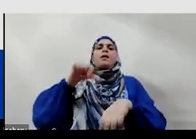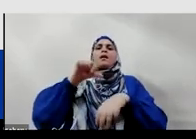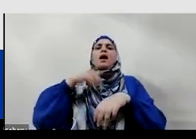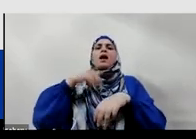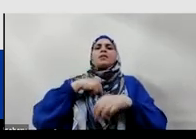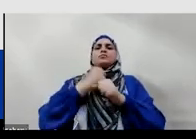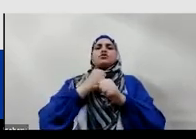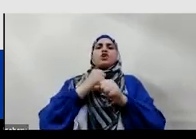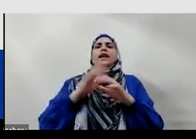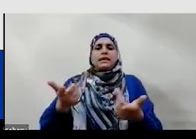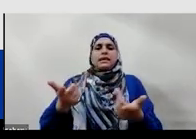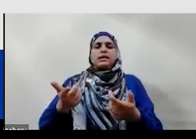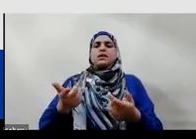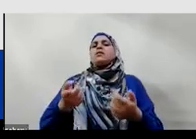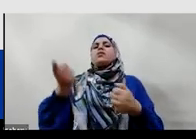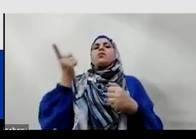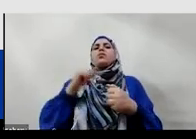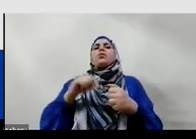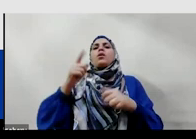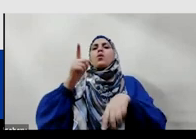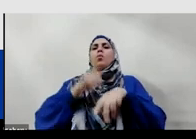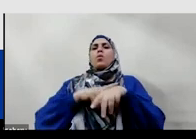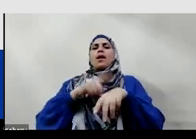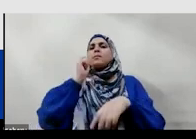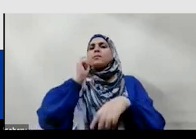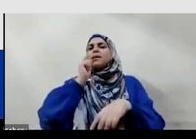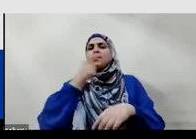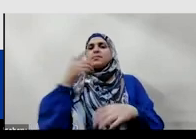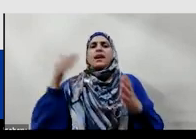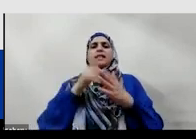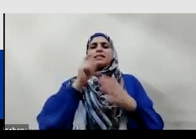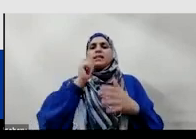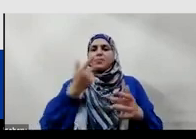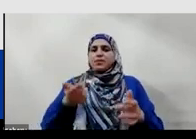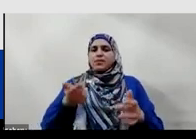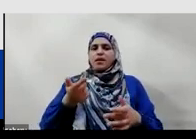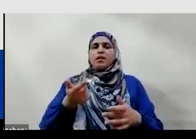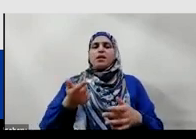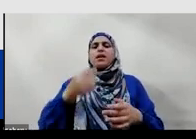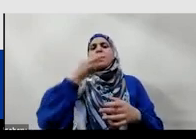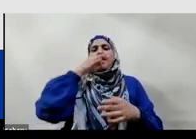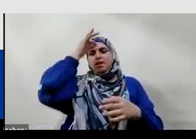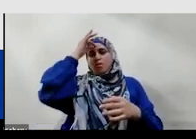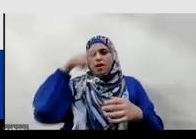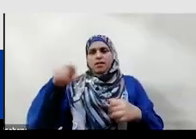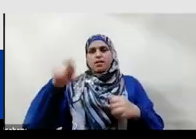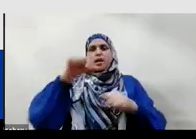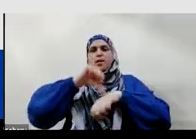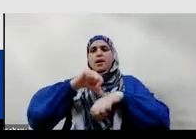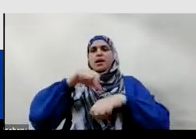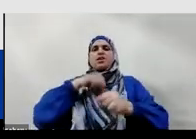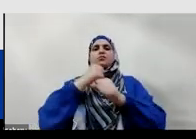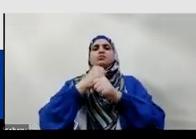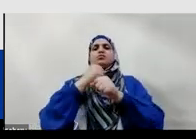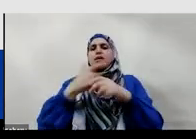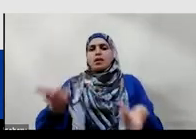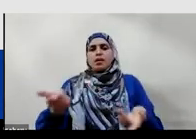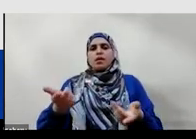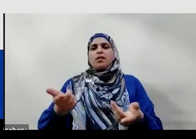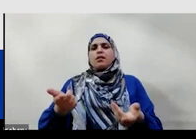ايه، الوقت كان من امتى لامتى، عنوان الجهة اللي انا شغال فيها،